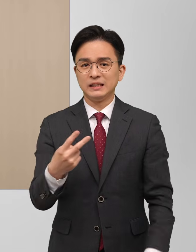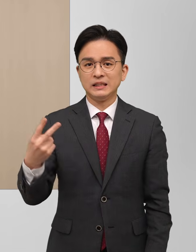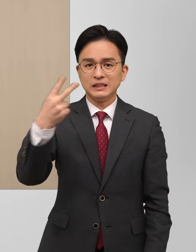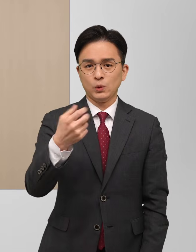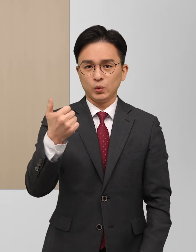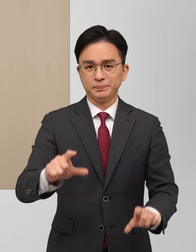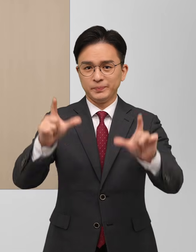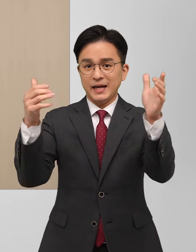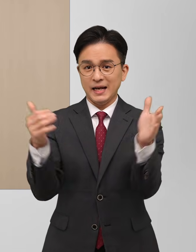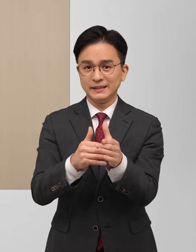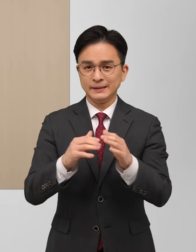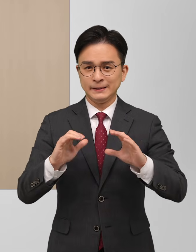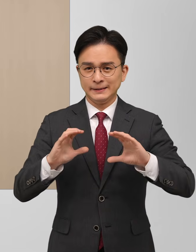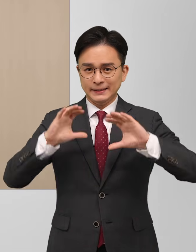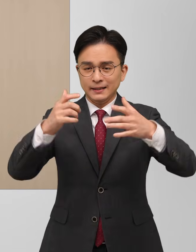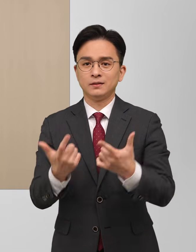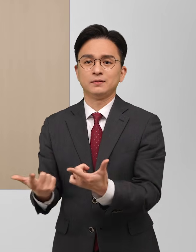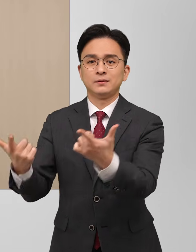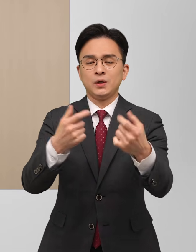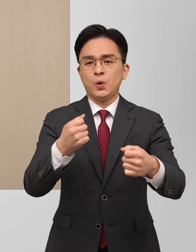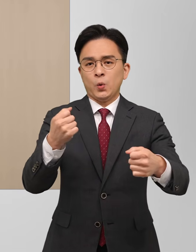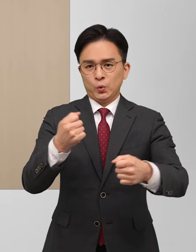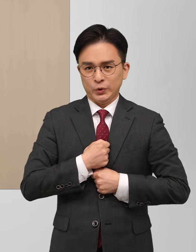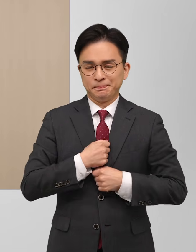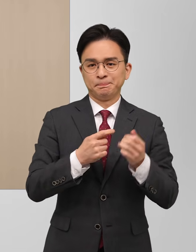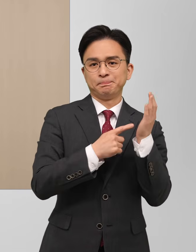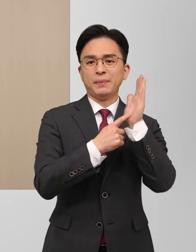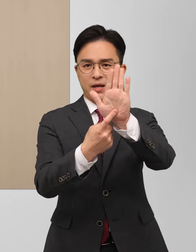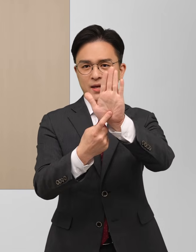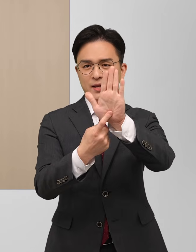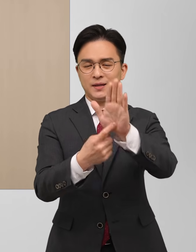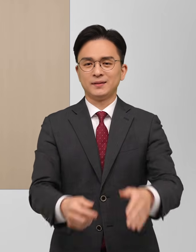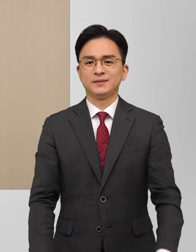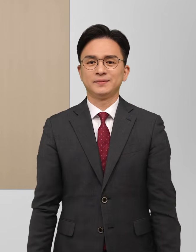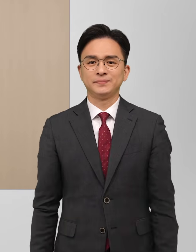중립을 달성할 것을 제시하였습니다.